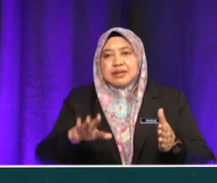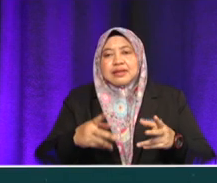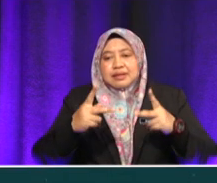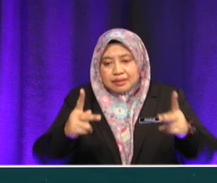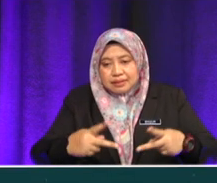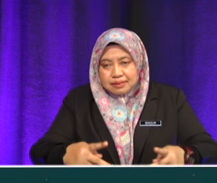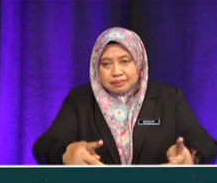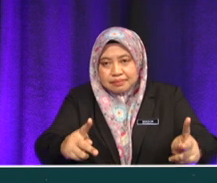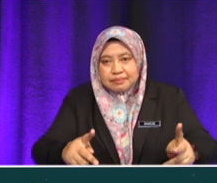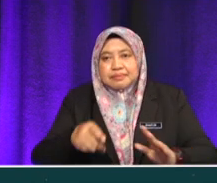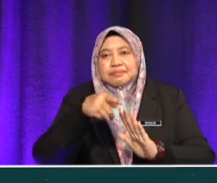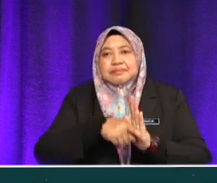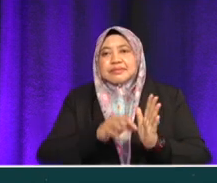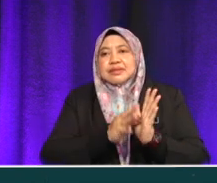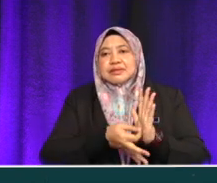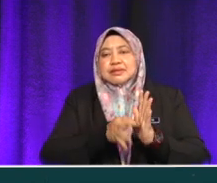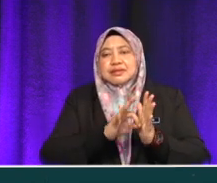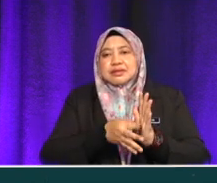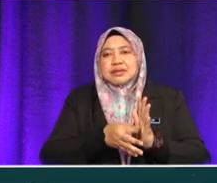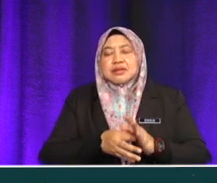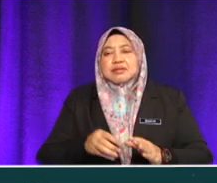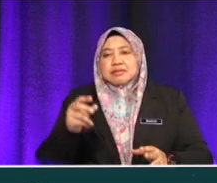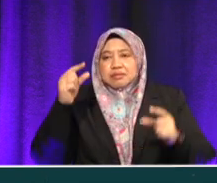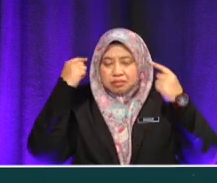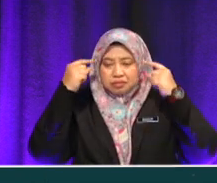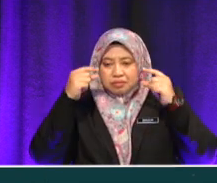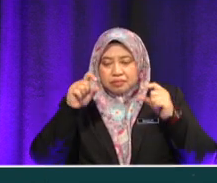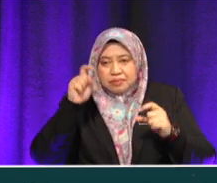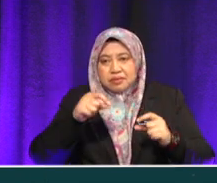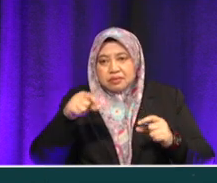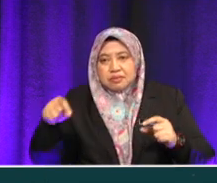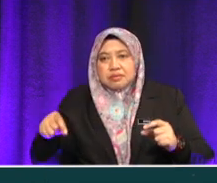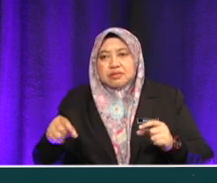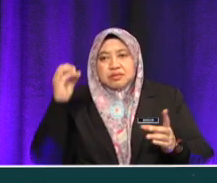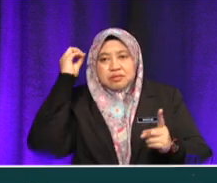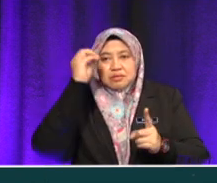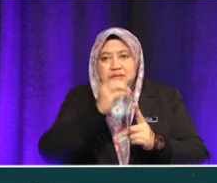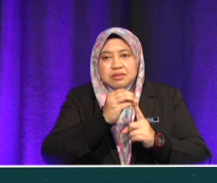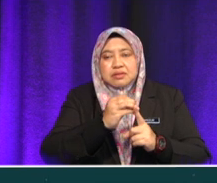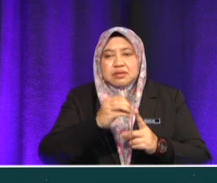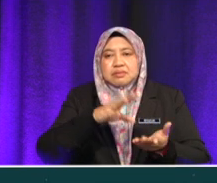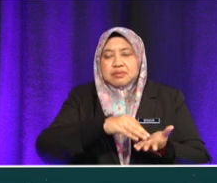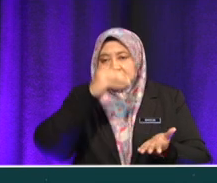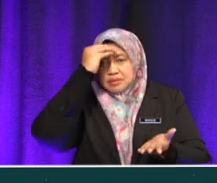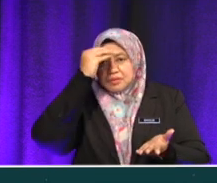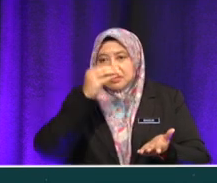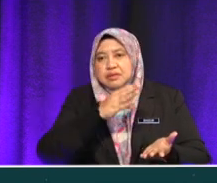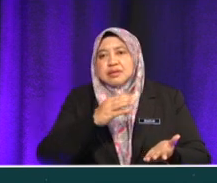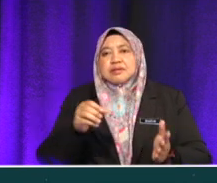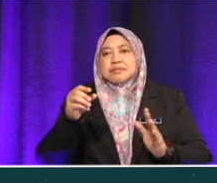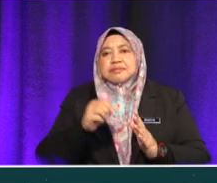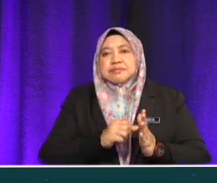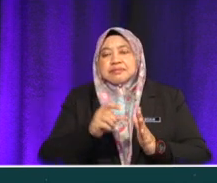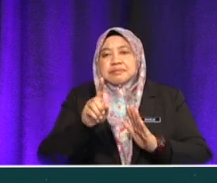guru-guru seharusnya menulis objektif pembelajaran berdasarkan SK dan Sp